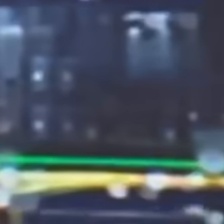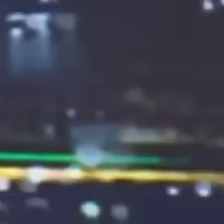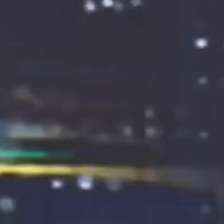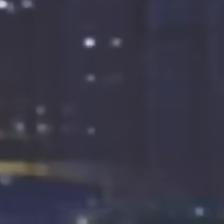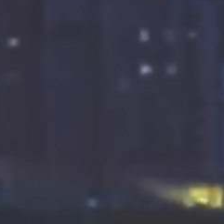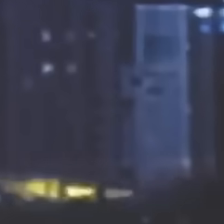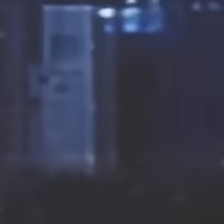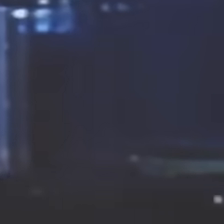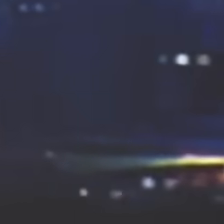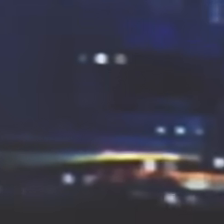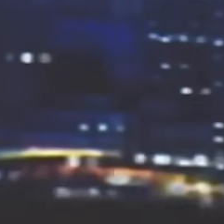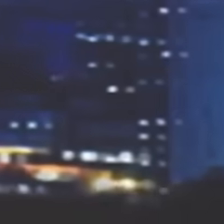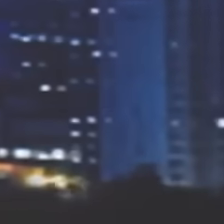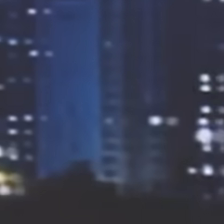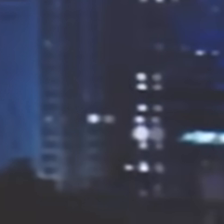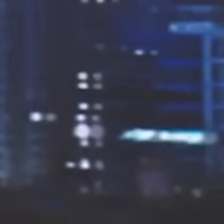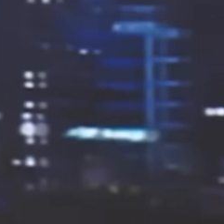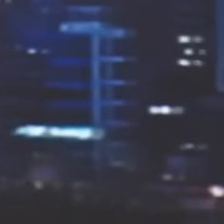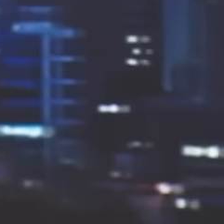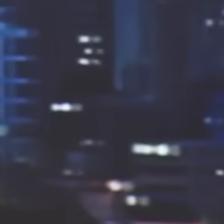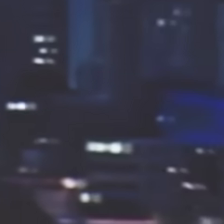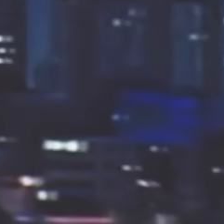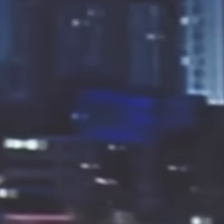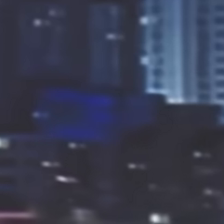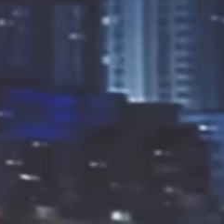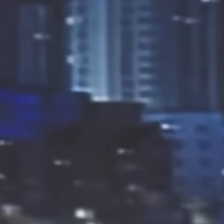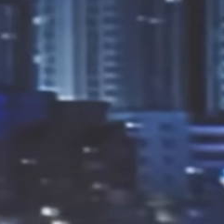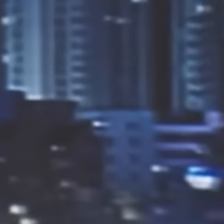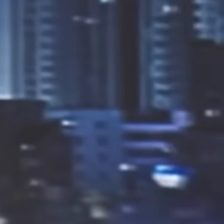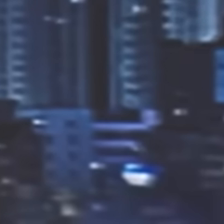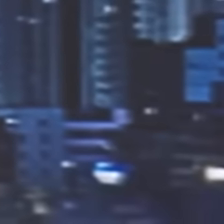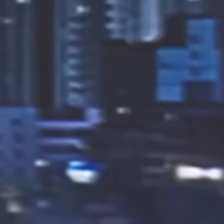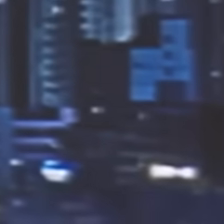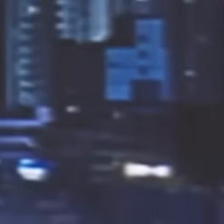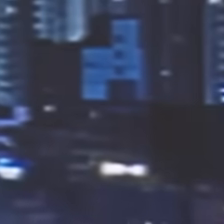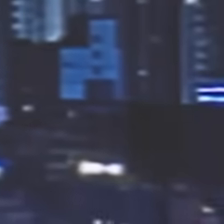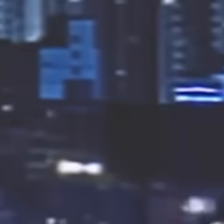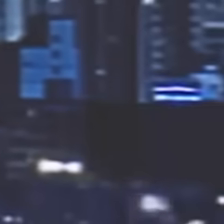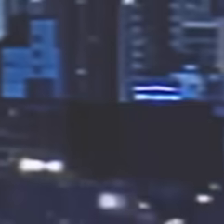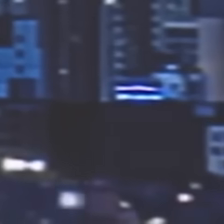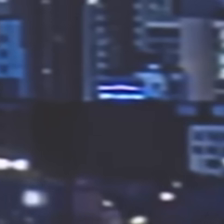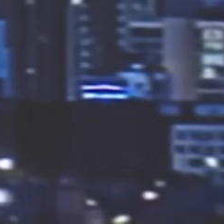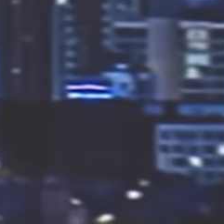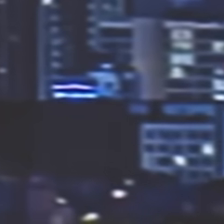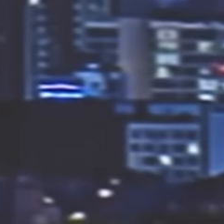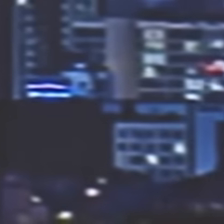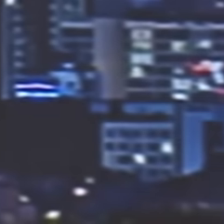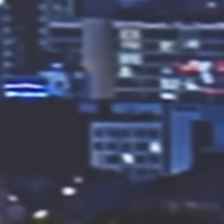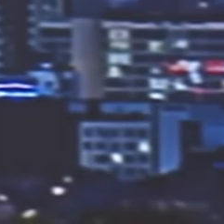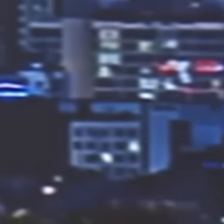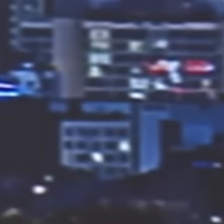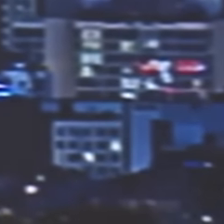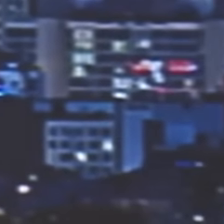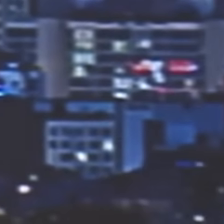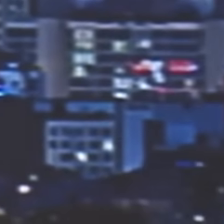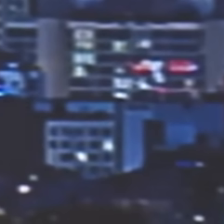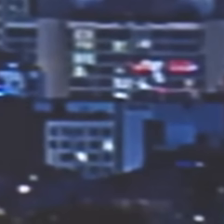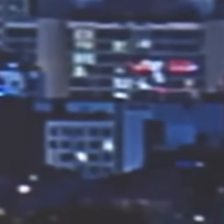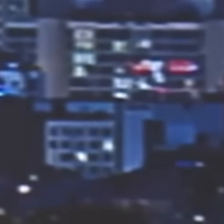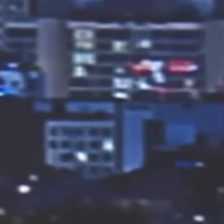윤정주 JTBC 뉴스를 시청해 주신 여러분 고맙습니다 저희는 저녁 6시 50분 뉴스룸에서 뵙겠습니다